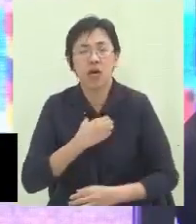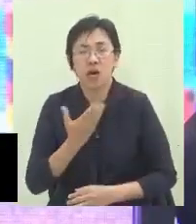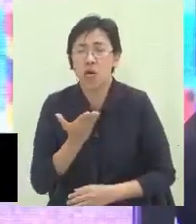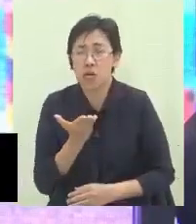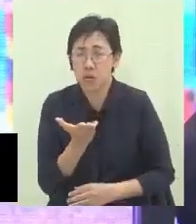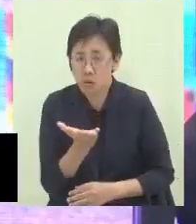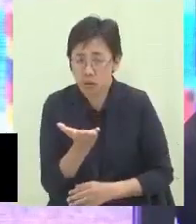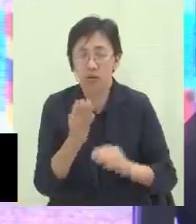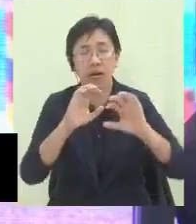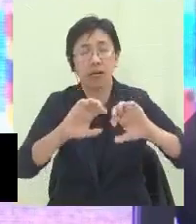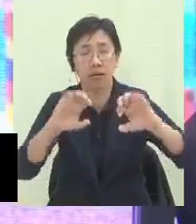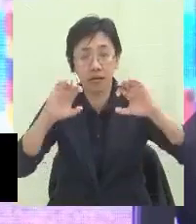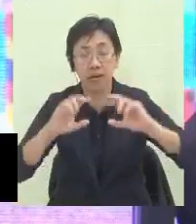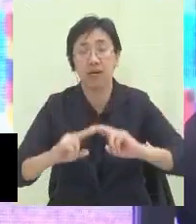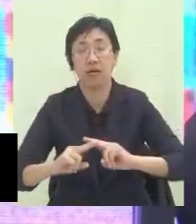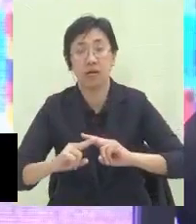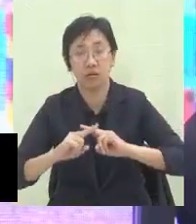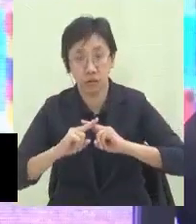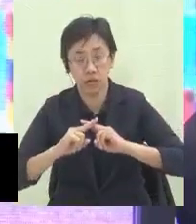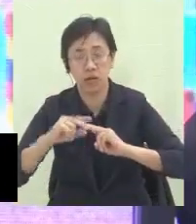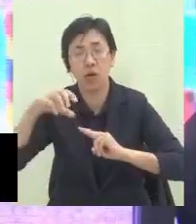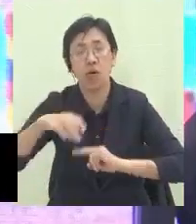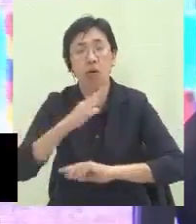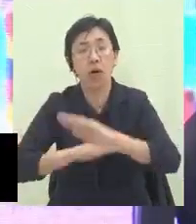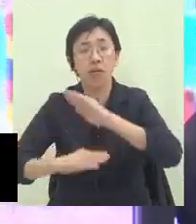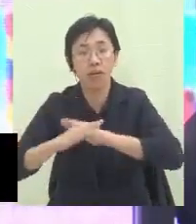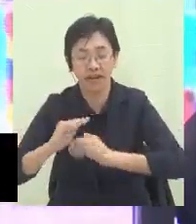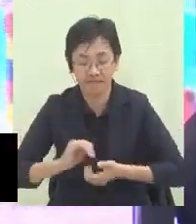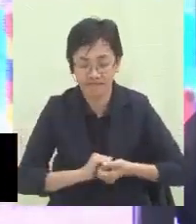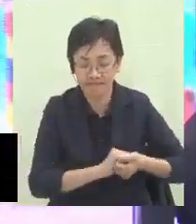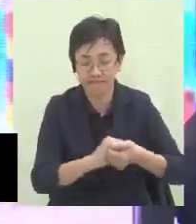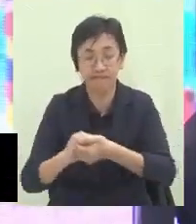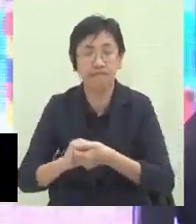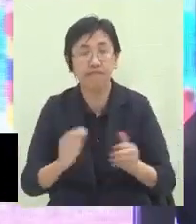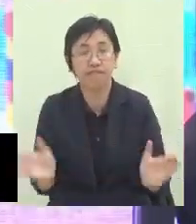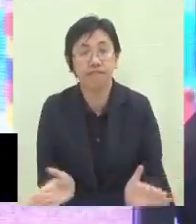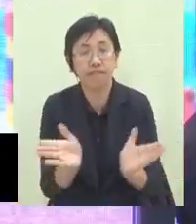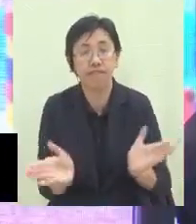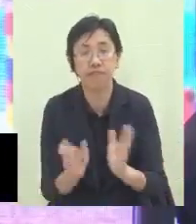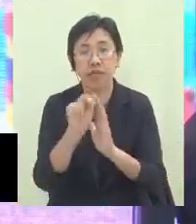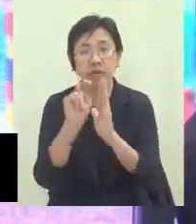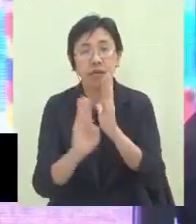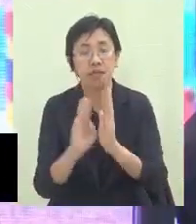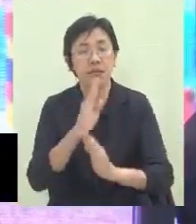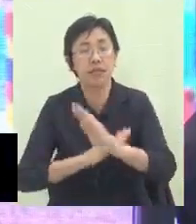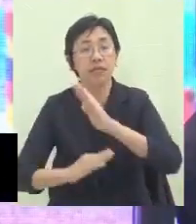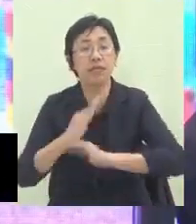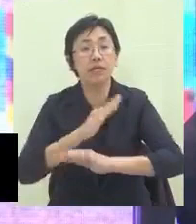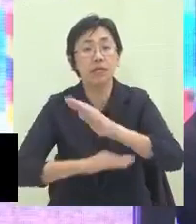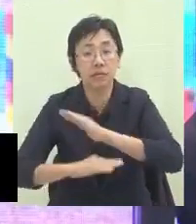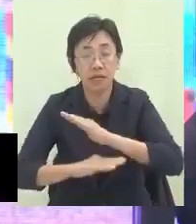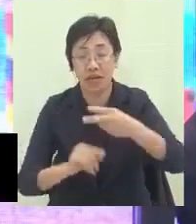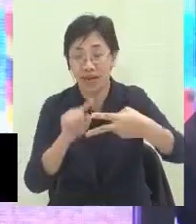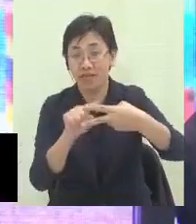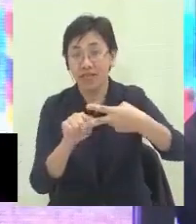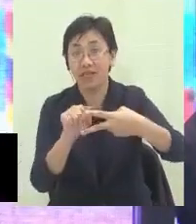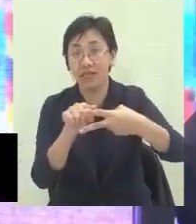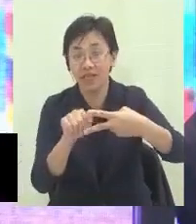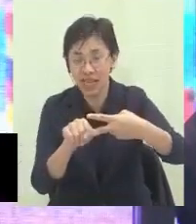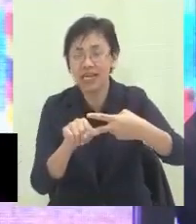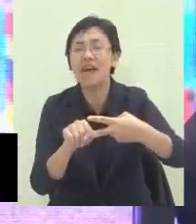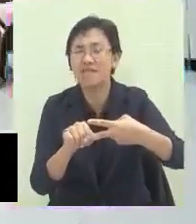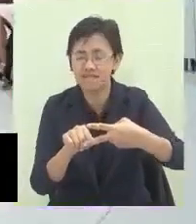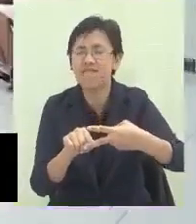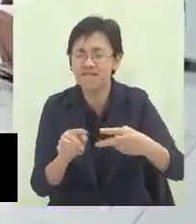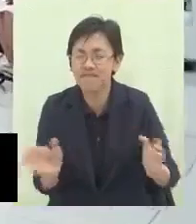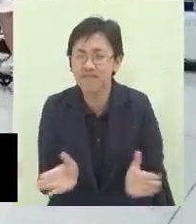ให้รัฐบาลภาคเอกชนและองค์กรด้านคนพิการร่วมกันผลักดันนโยบายด้านคนพิการข้างต้นทั้งสองเรื่องเพื่อสังคม